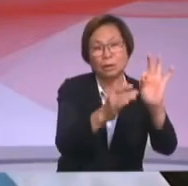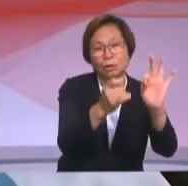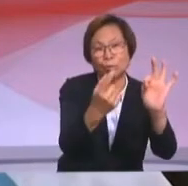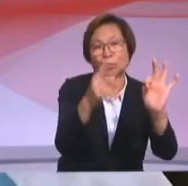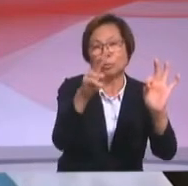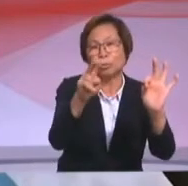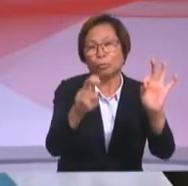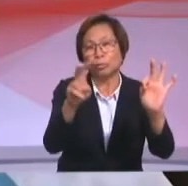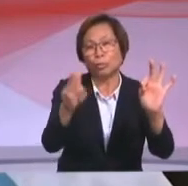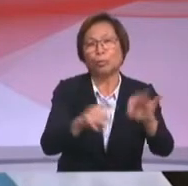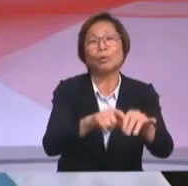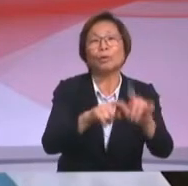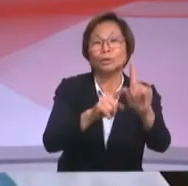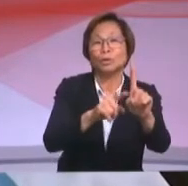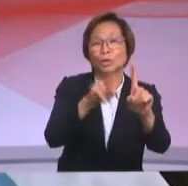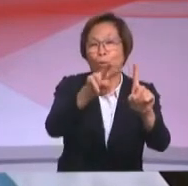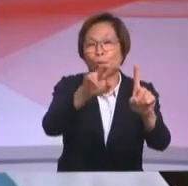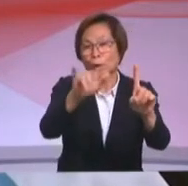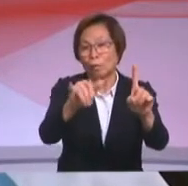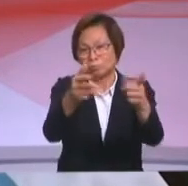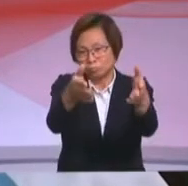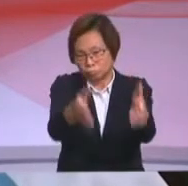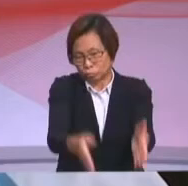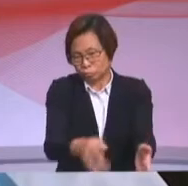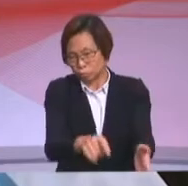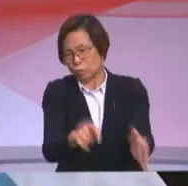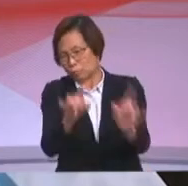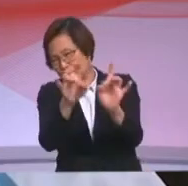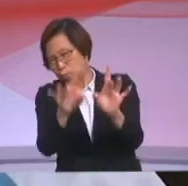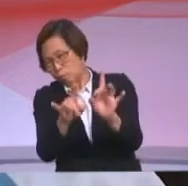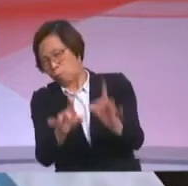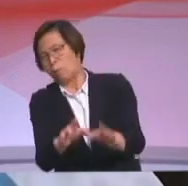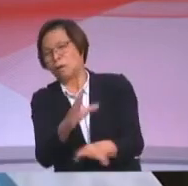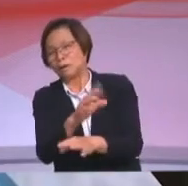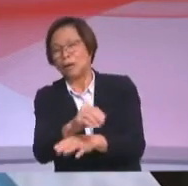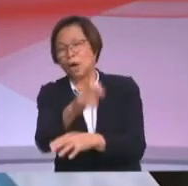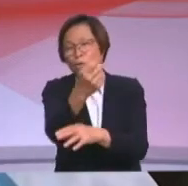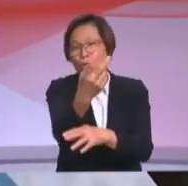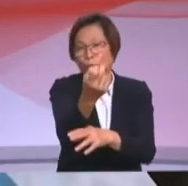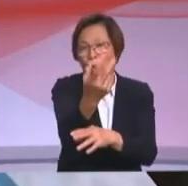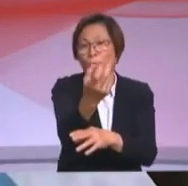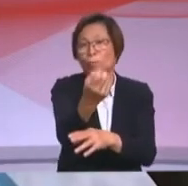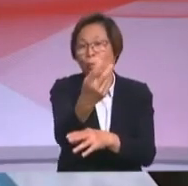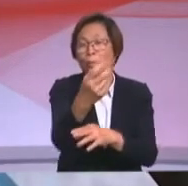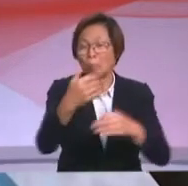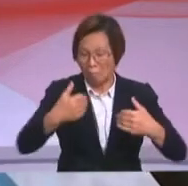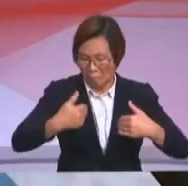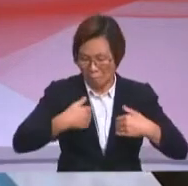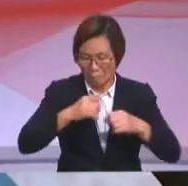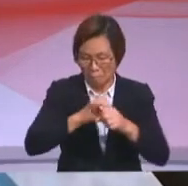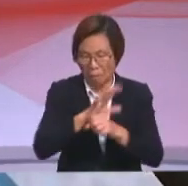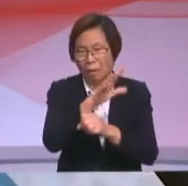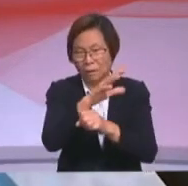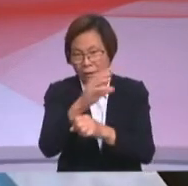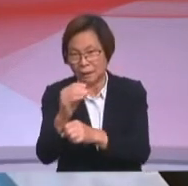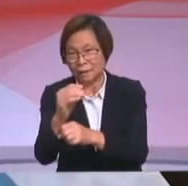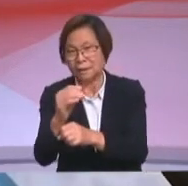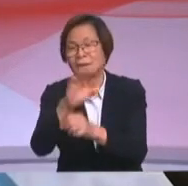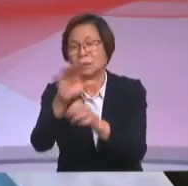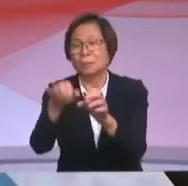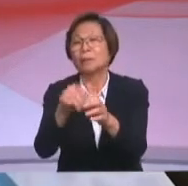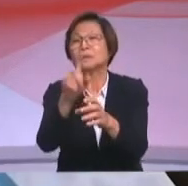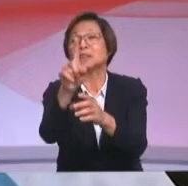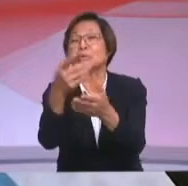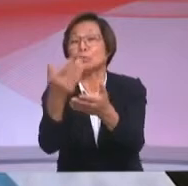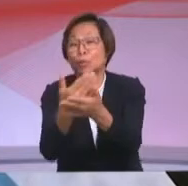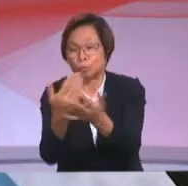November 2020, sejumlah 126 individu telah disaring di mana 12 kes telah dikesan positif COVID-19 termasuk 1